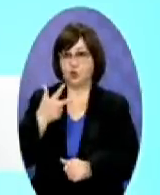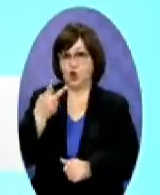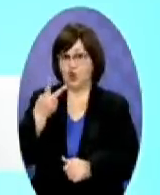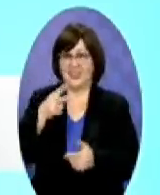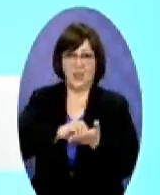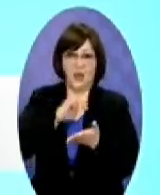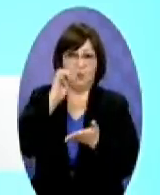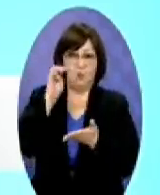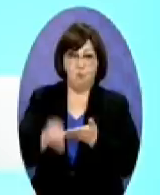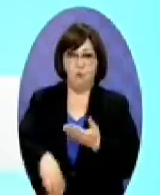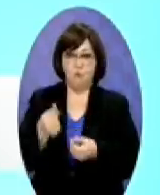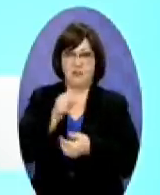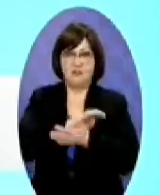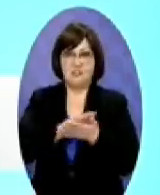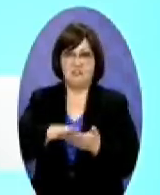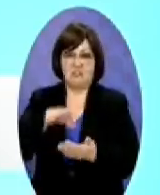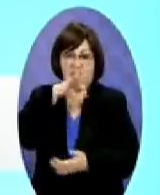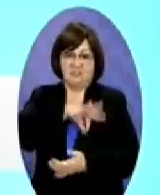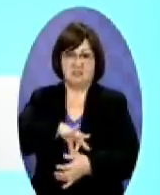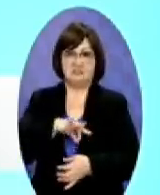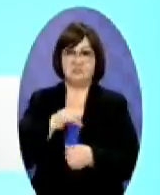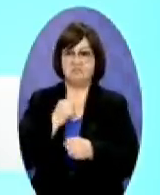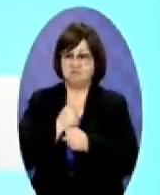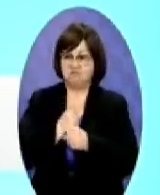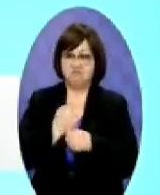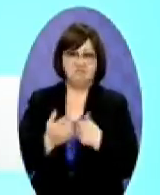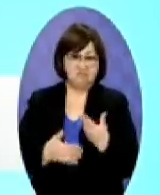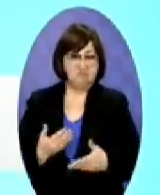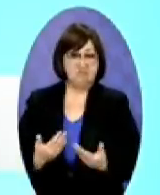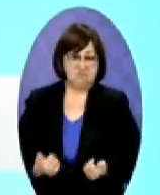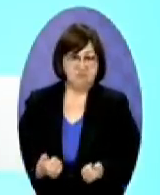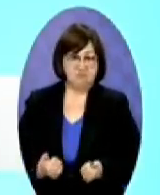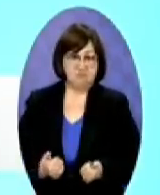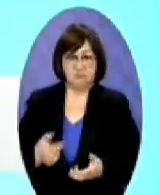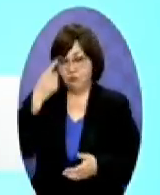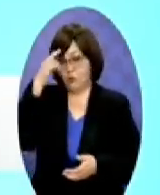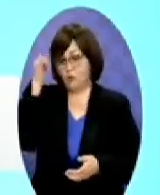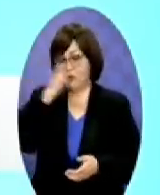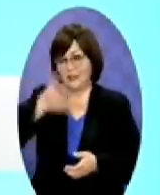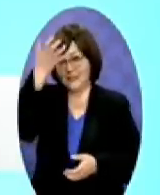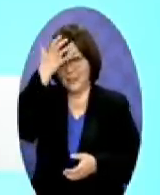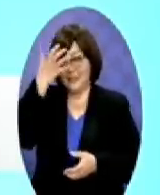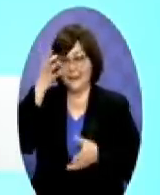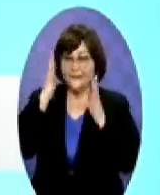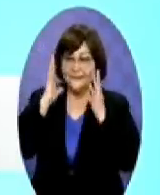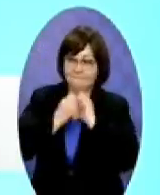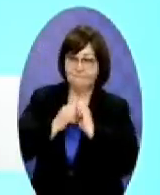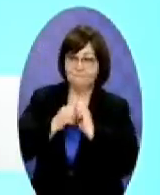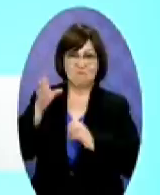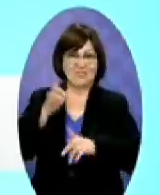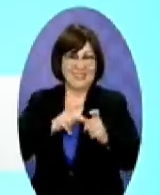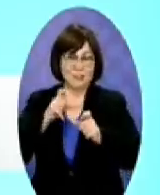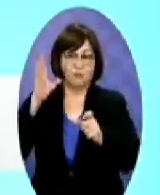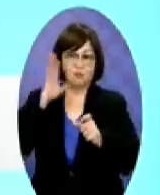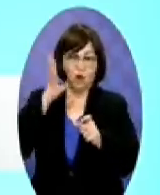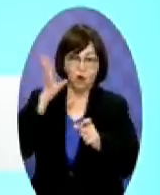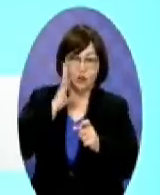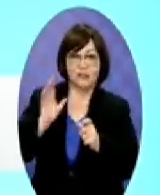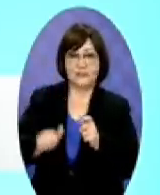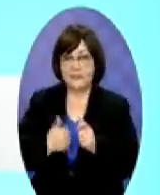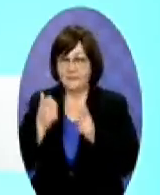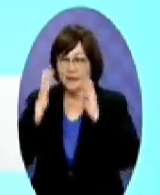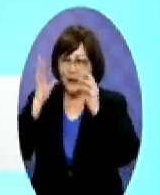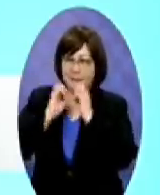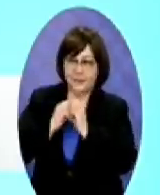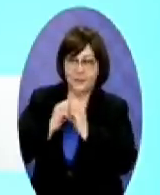төгрөгийн ашигтай гарч байна гэдэг нь Монгол улсын одоо засгийн газрын явуулж байгаа эдийн засгийн бодлого зөв эдийн засгийн идэвхжил улс